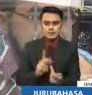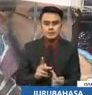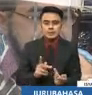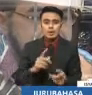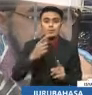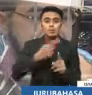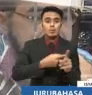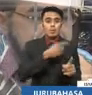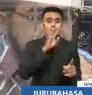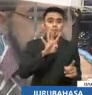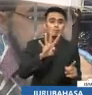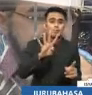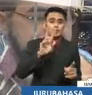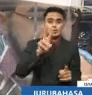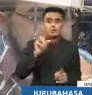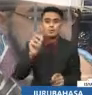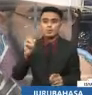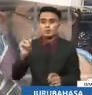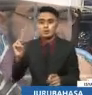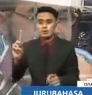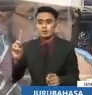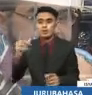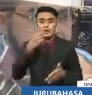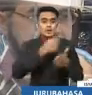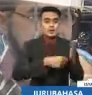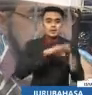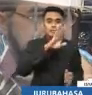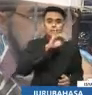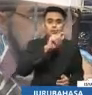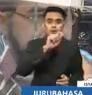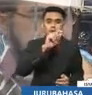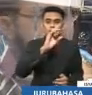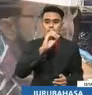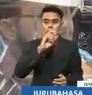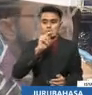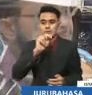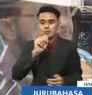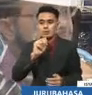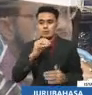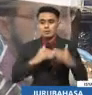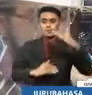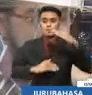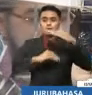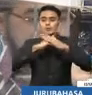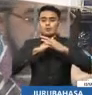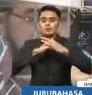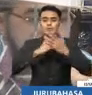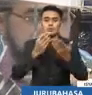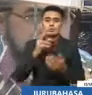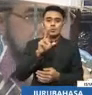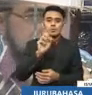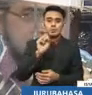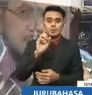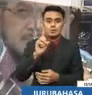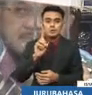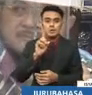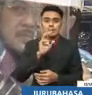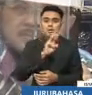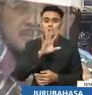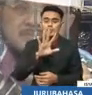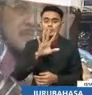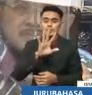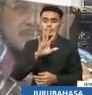pada bulan Apple am21 harga Bitcoin mencecah nilai puncaknya sebanyak lebih